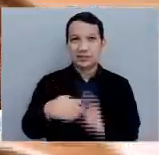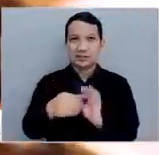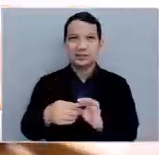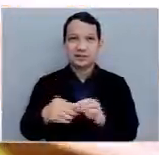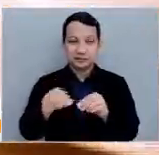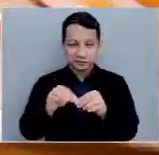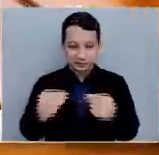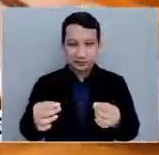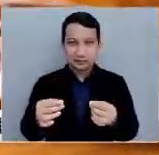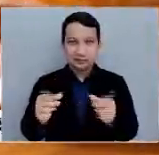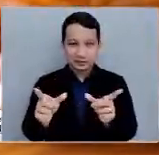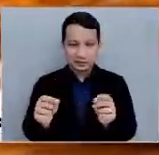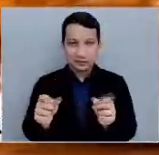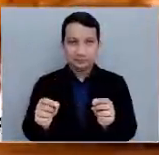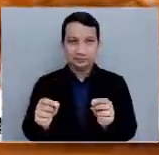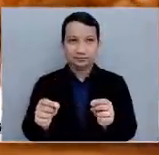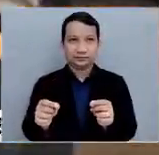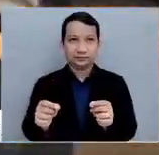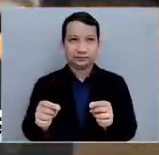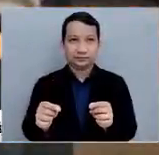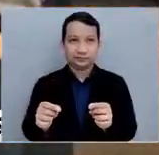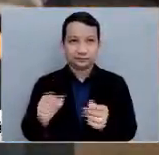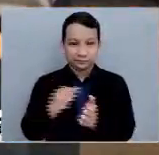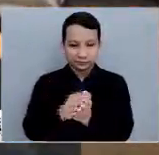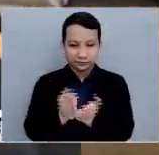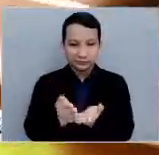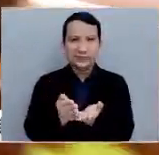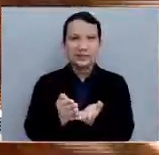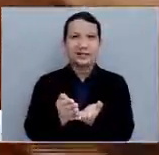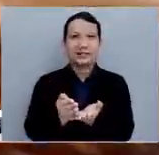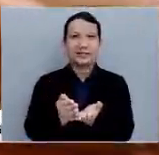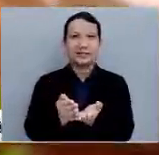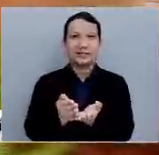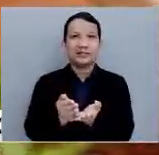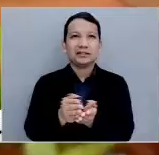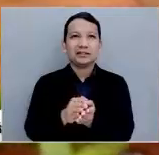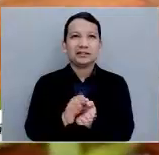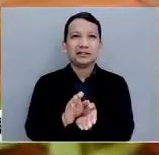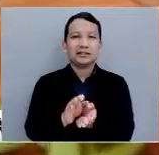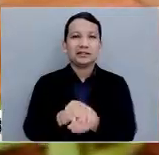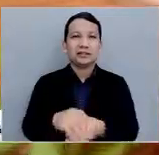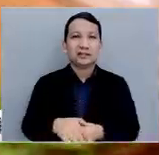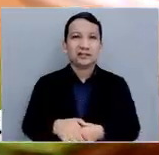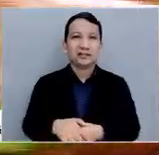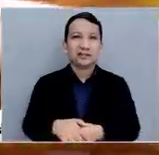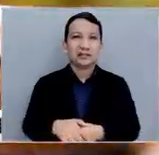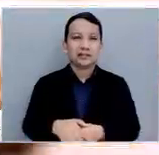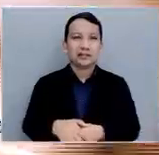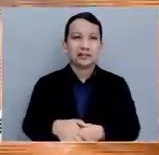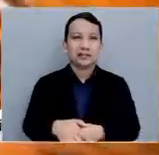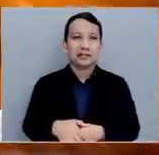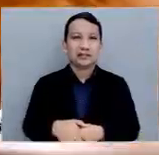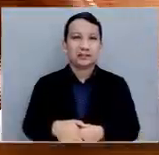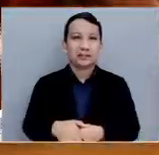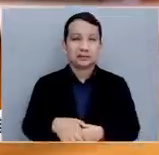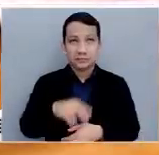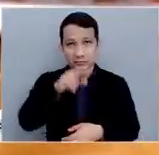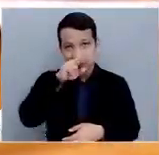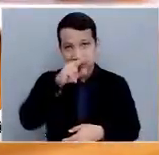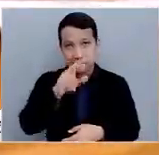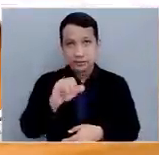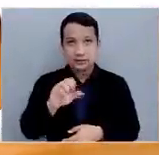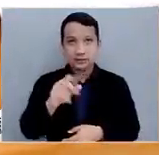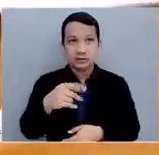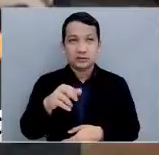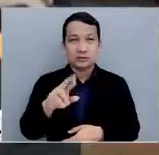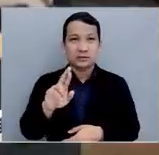alimango. Kuhaan na rin natin ng tahong. Then shrimp, squid. Tapos, itong ating hipon, ating shrimp,